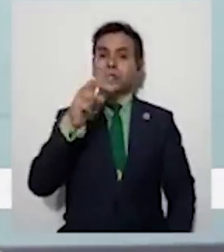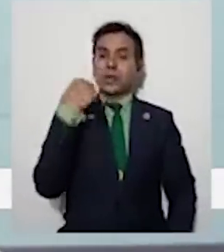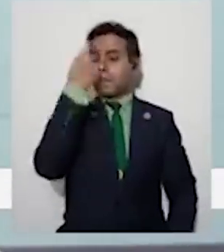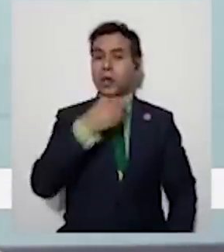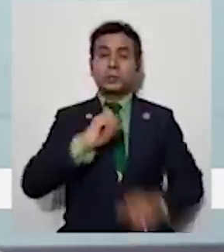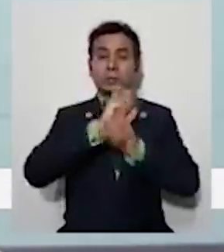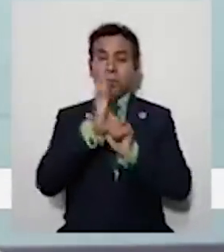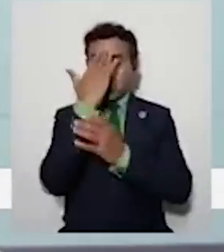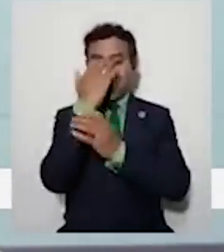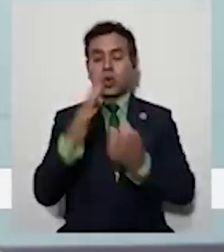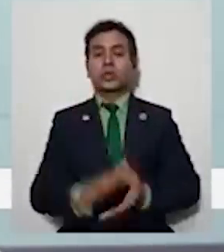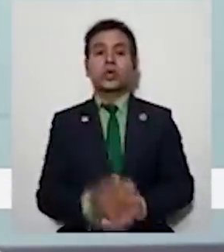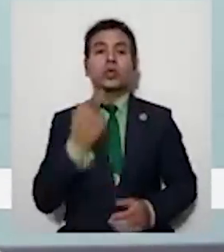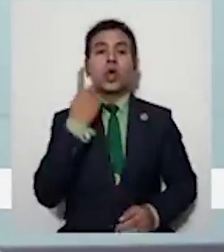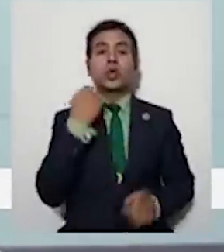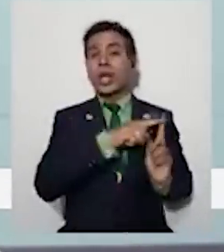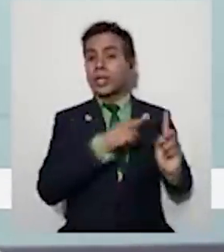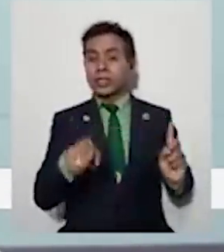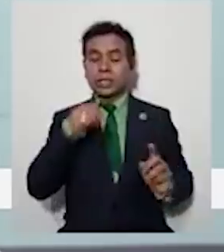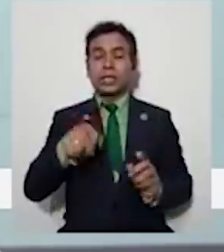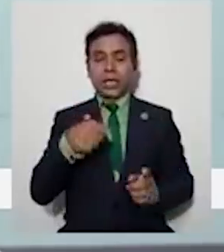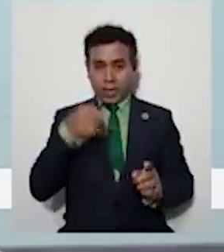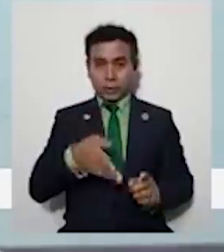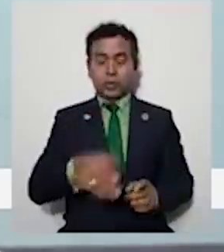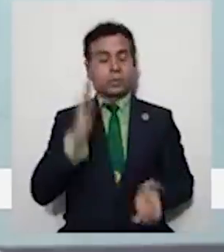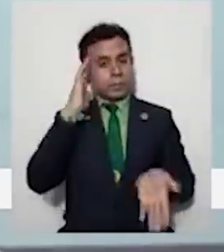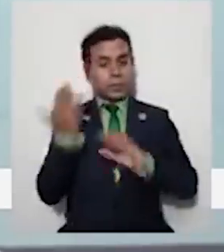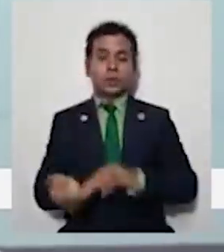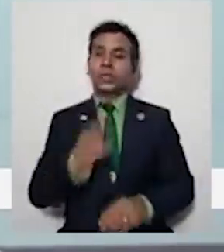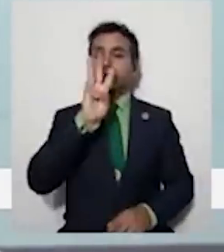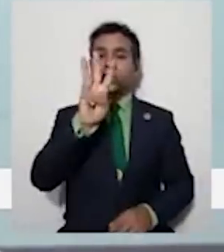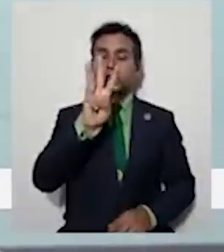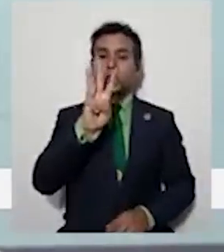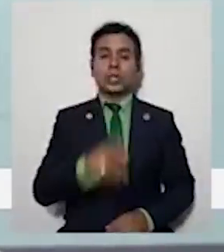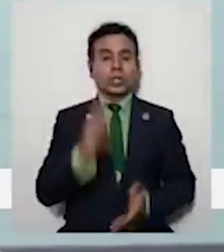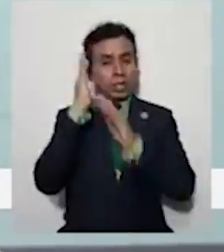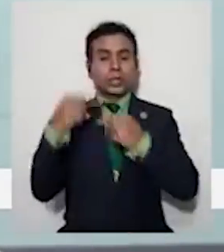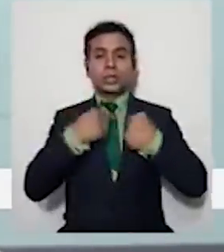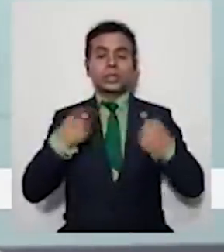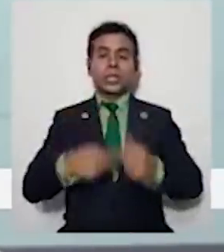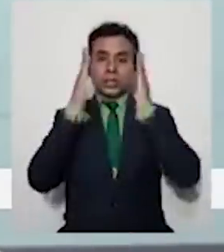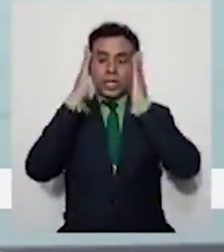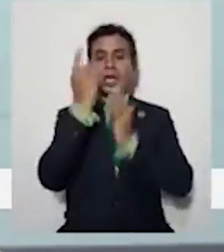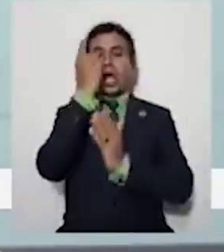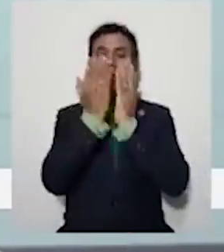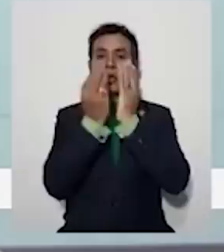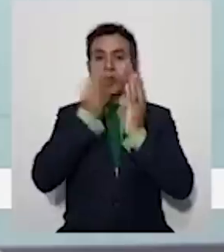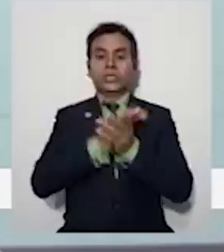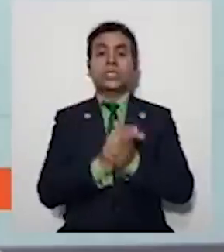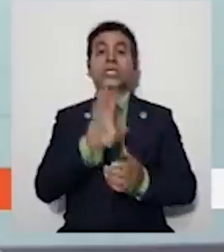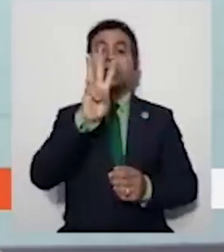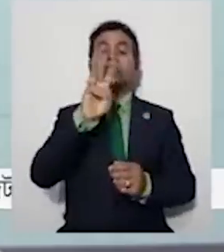শান্তি কামনা করছি। 3 জনের বয়স প্রত্যেকেরই 60 ঊর্ধ্ব, এবং